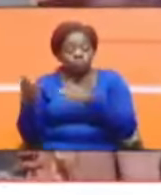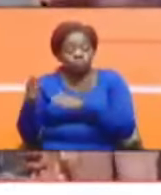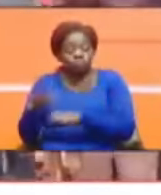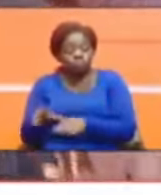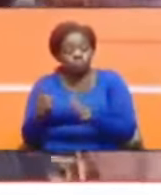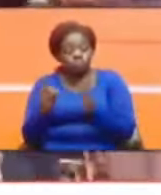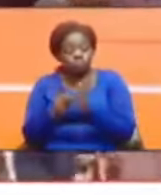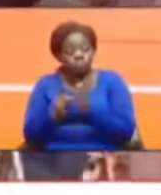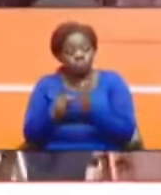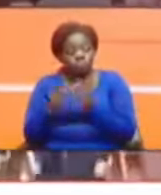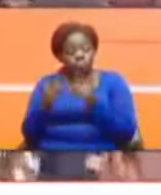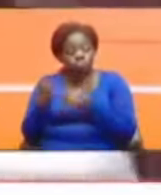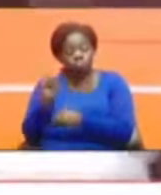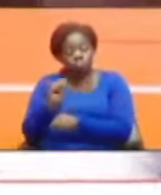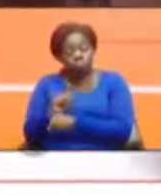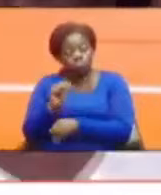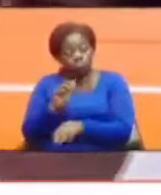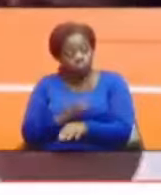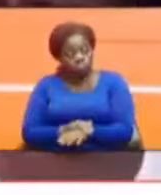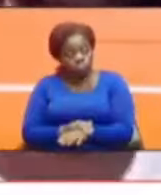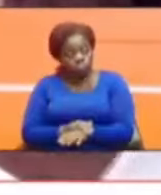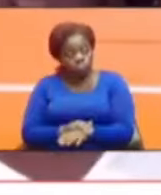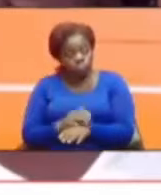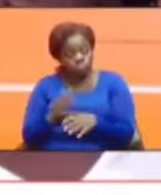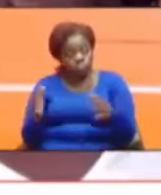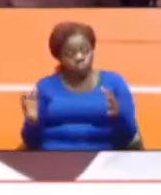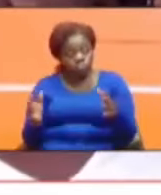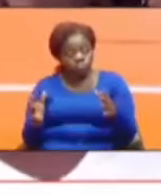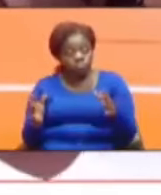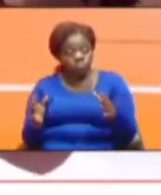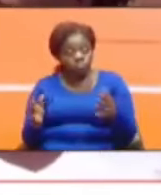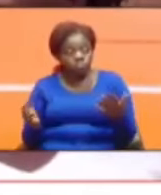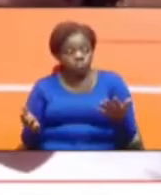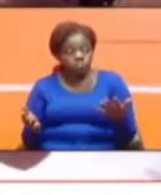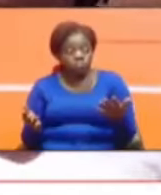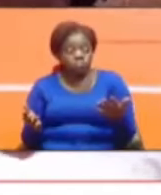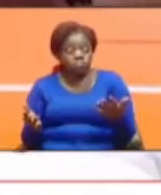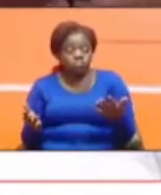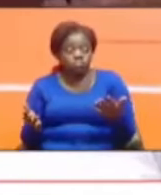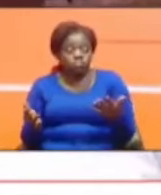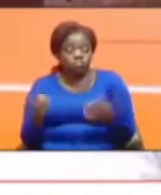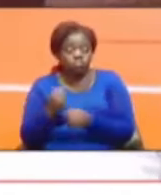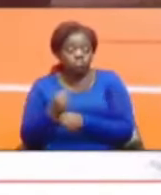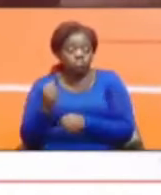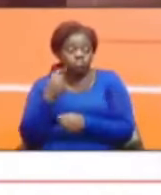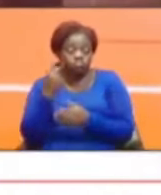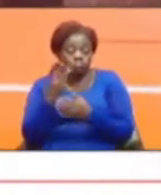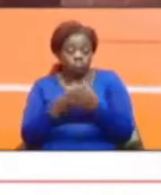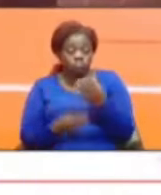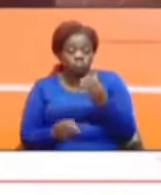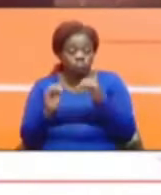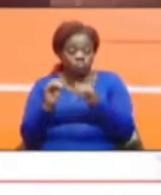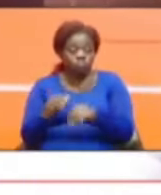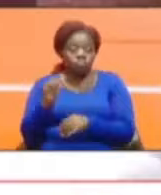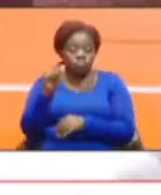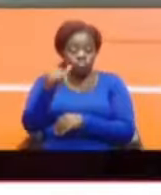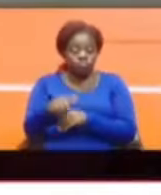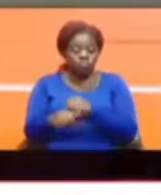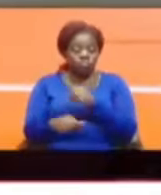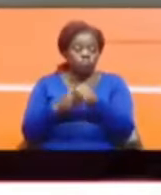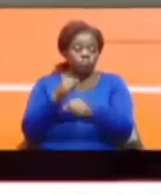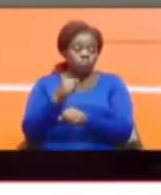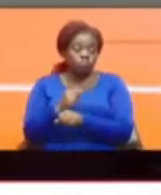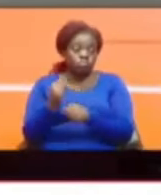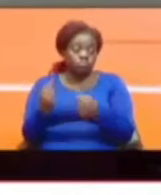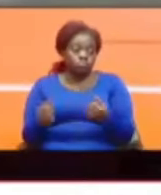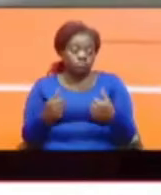basawo. Bata niko kumukolako. Perusi Natukunda, Muganda wa Trinda, ategeza nga babiri bano bwe bamaze emyaka musanvu